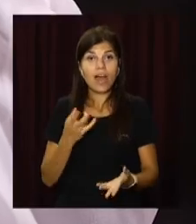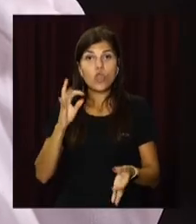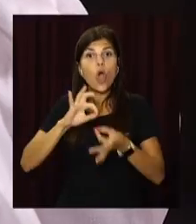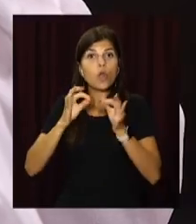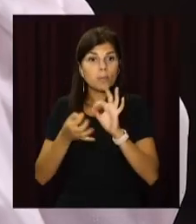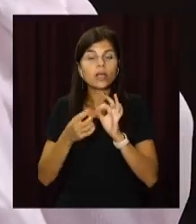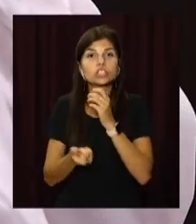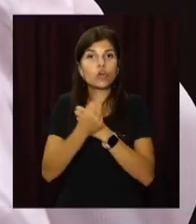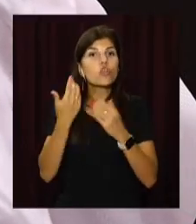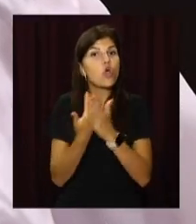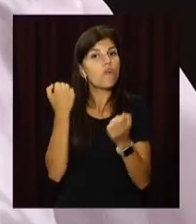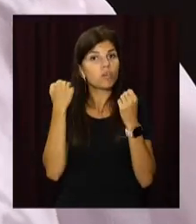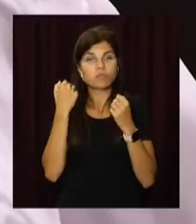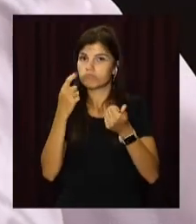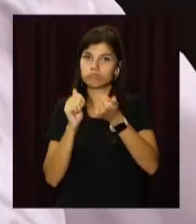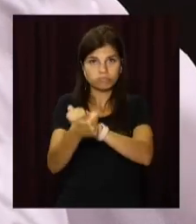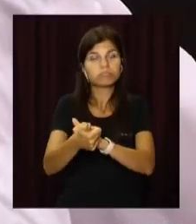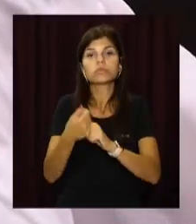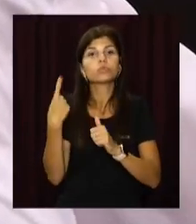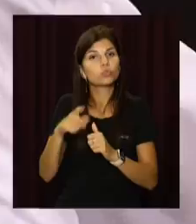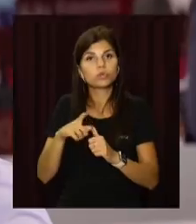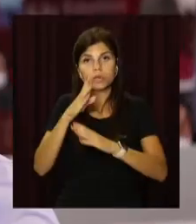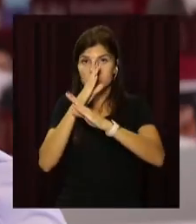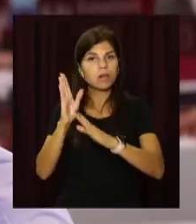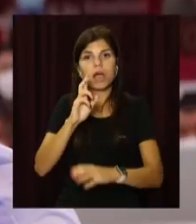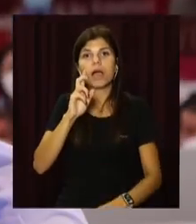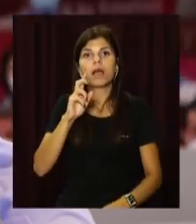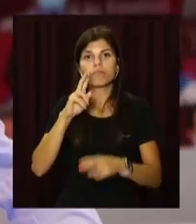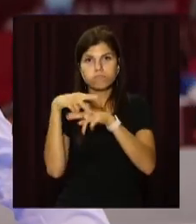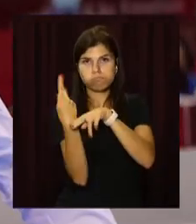Олімпіаді з'явиться новий вид спорту – брейк-данс.